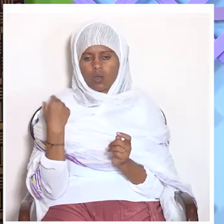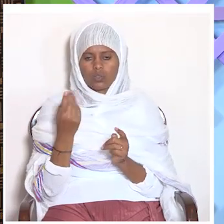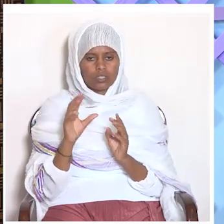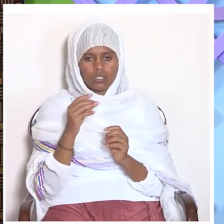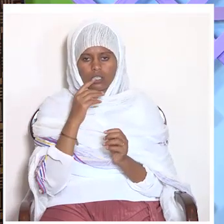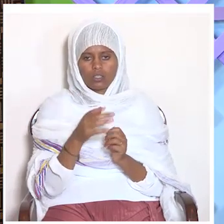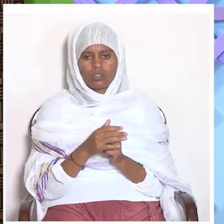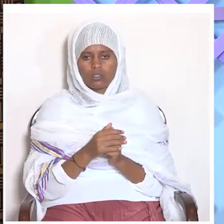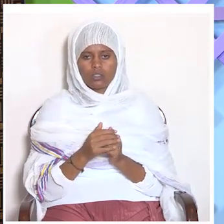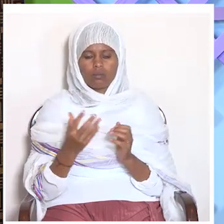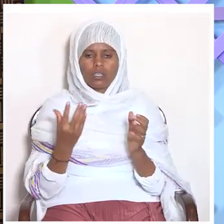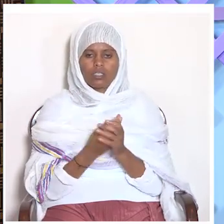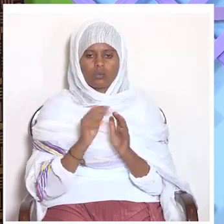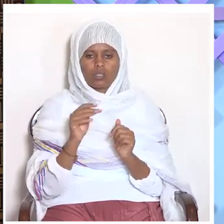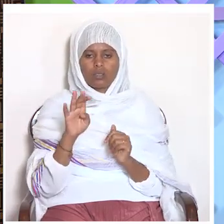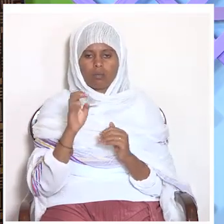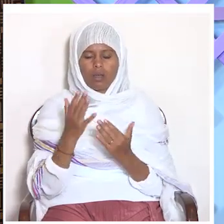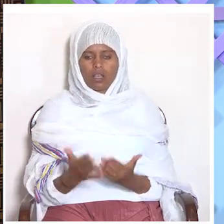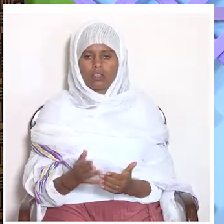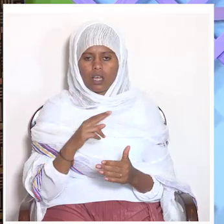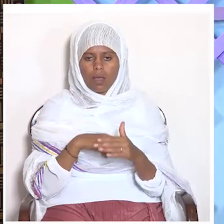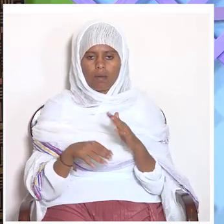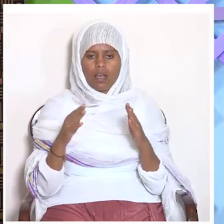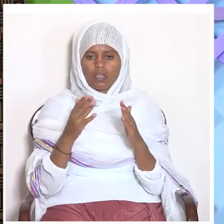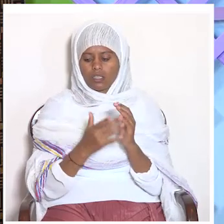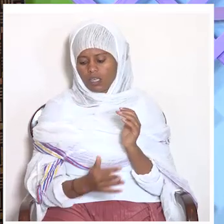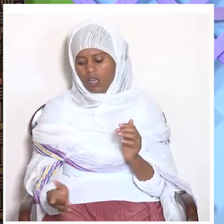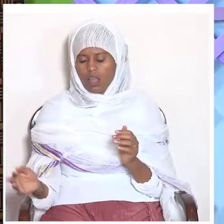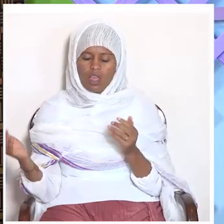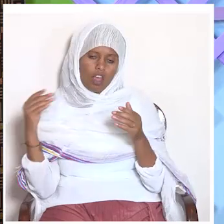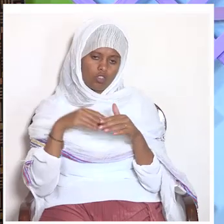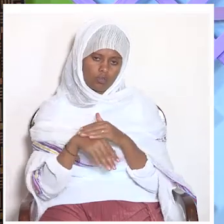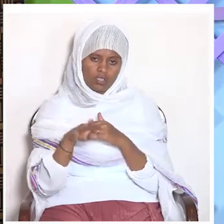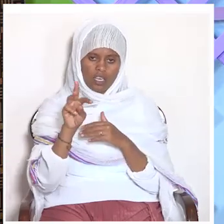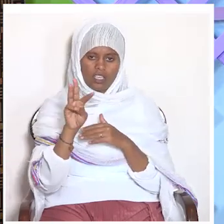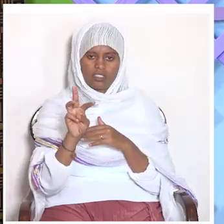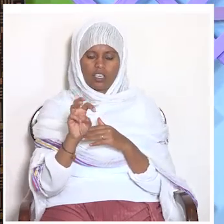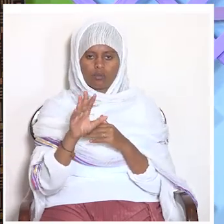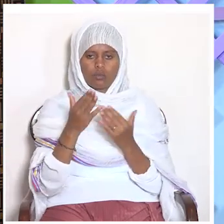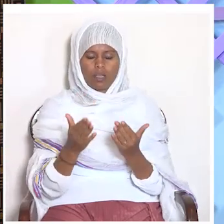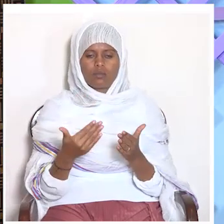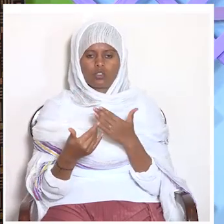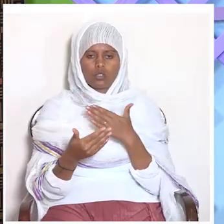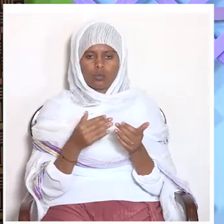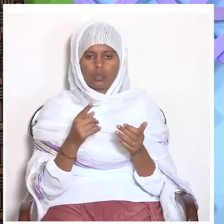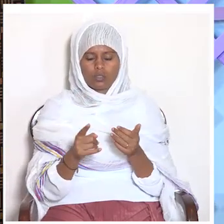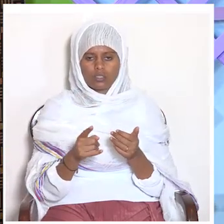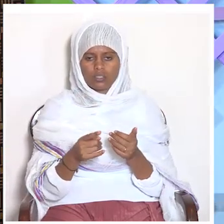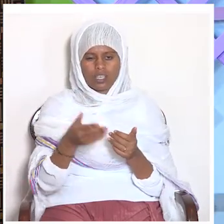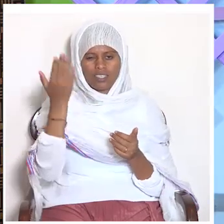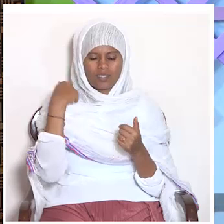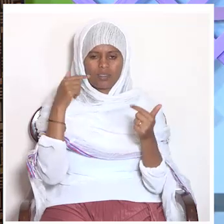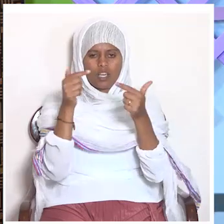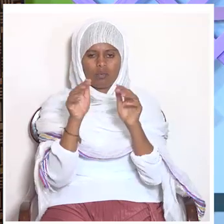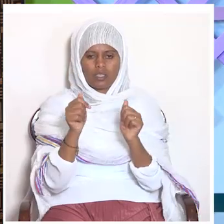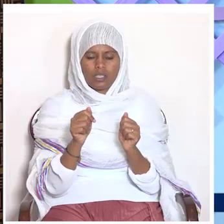ትእዛዝካ ኣይወፅእን በለቶ ተተሓሒዞም ንኣርባዕ መዓልቲ ኣብ ሓደ ቐላይ ይኣትዉ 35 መዓልቲ ምስ ገበሩ እቲ